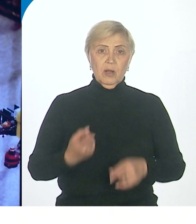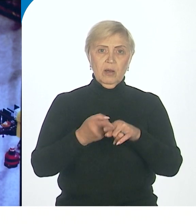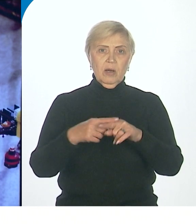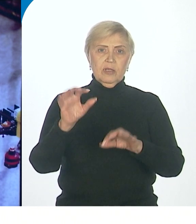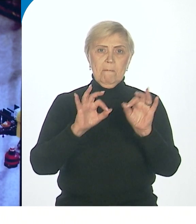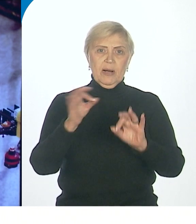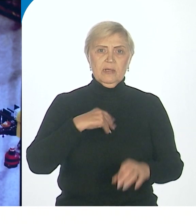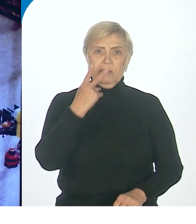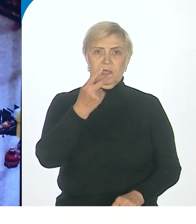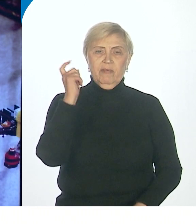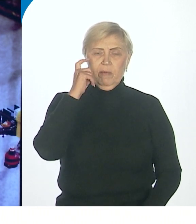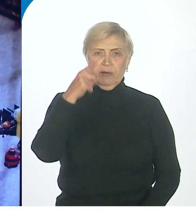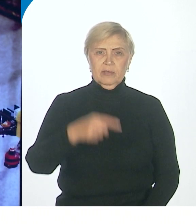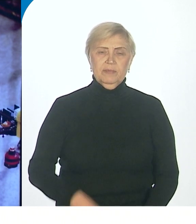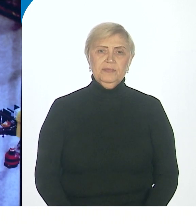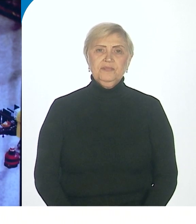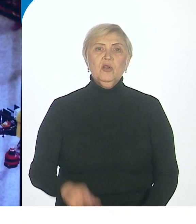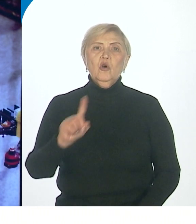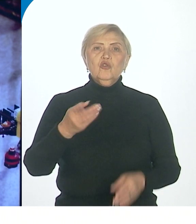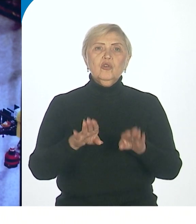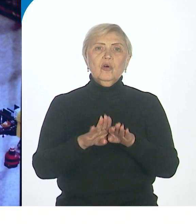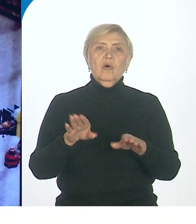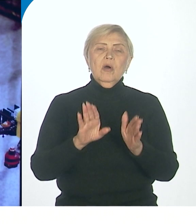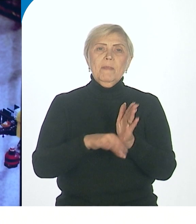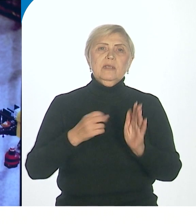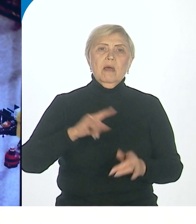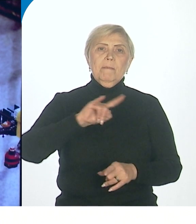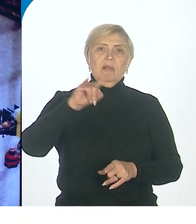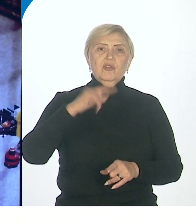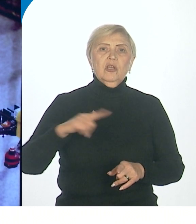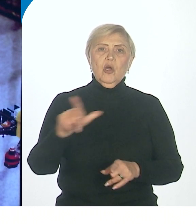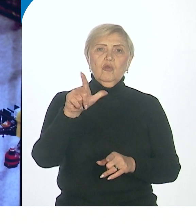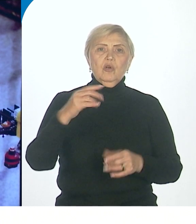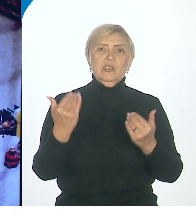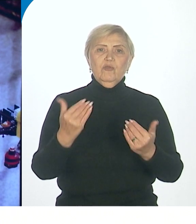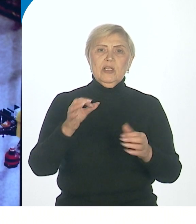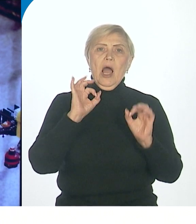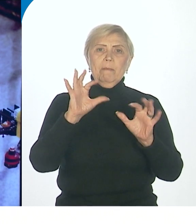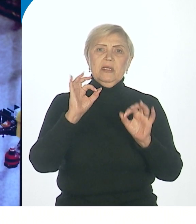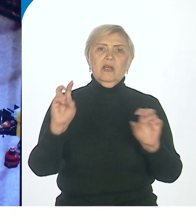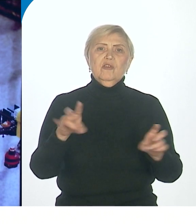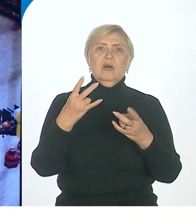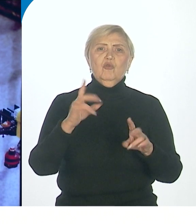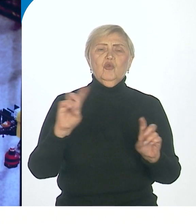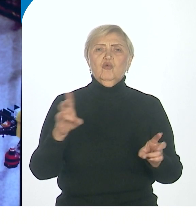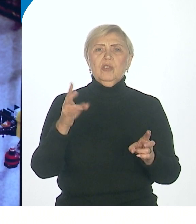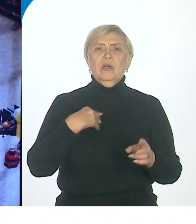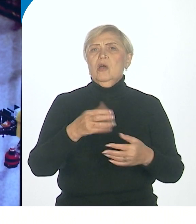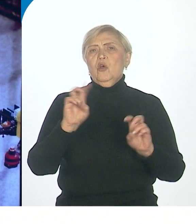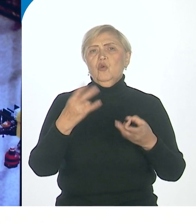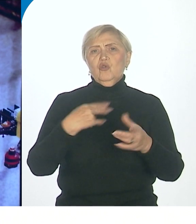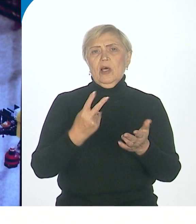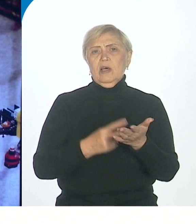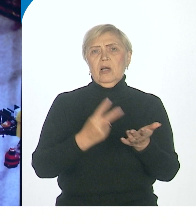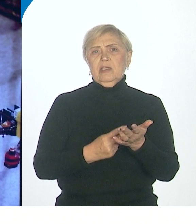Это проект «Смотри, Хабаровск», в студии Дмитрий Павленко. Что такое беспилотники и дроны, сегодня объяснять никому не нужно. Как не нужно доказывать необходимость